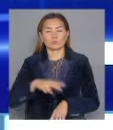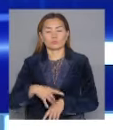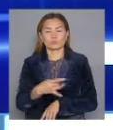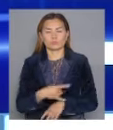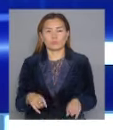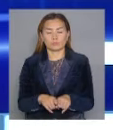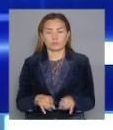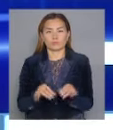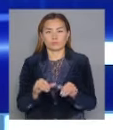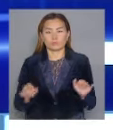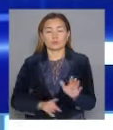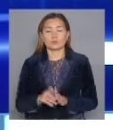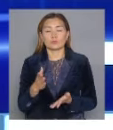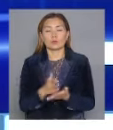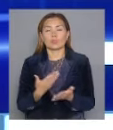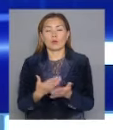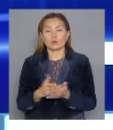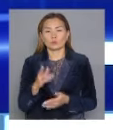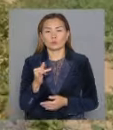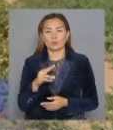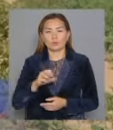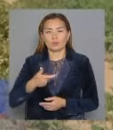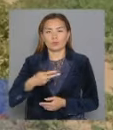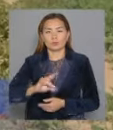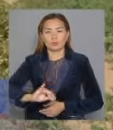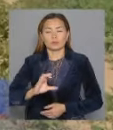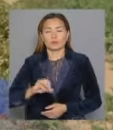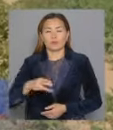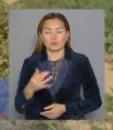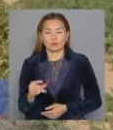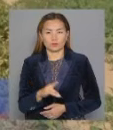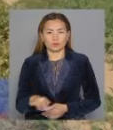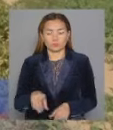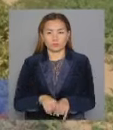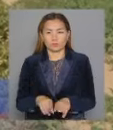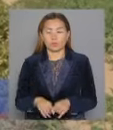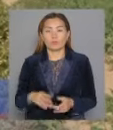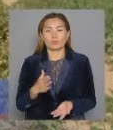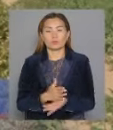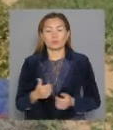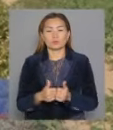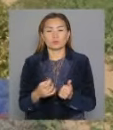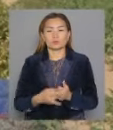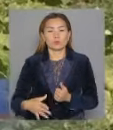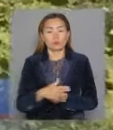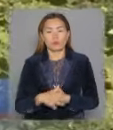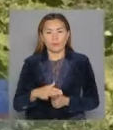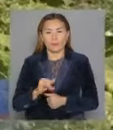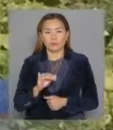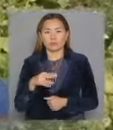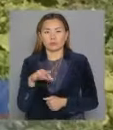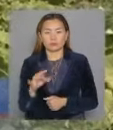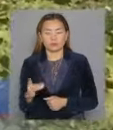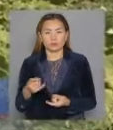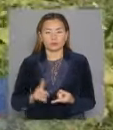өңірімізде де тарала бастады. Атап айтқанда Құрманғазы, Исатай, Махамбет аудандарында да келіп жеткен. Көршілес аудандар арқылы Индер